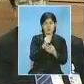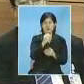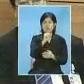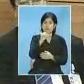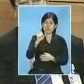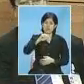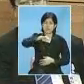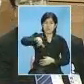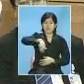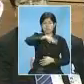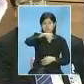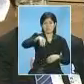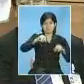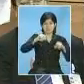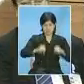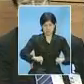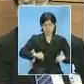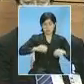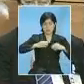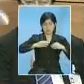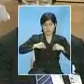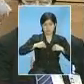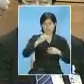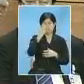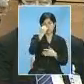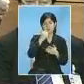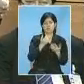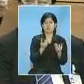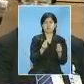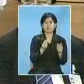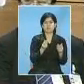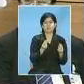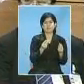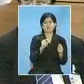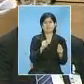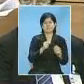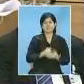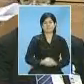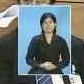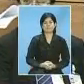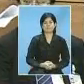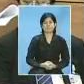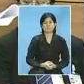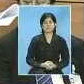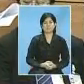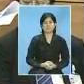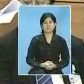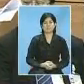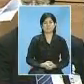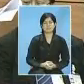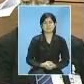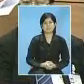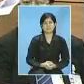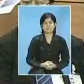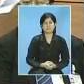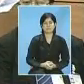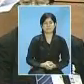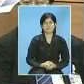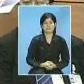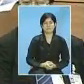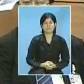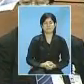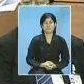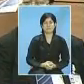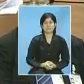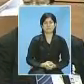ชอบเพราะว่าได้นำที่ดินของเอ่อผู้ที่ถูก